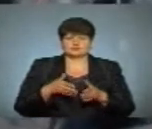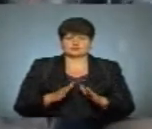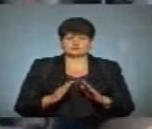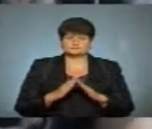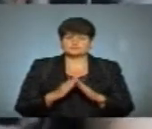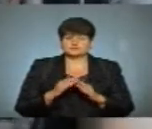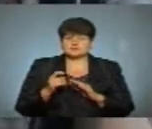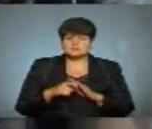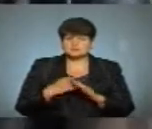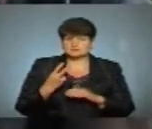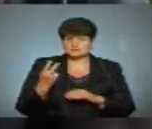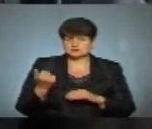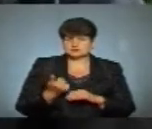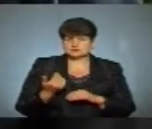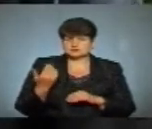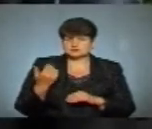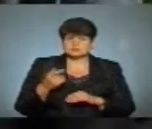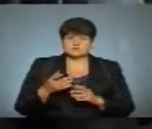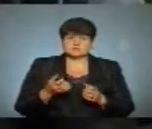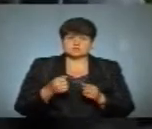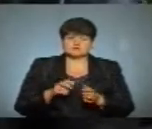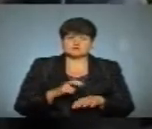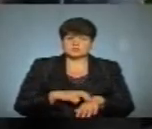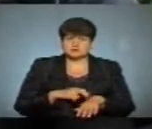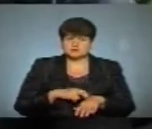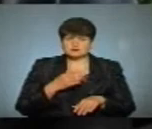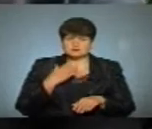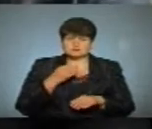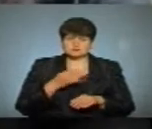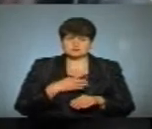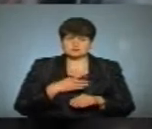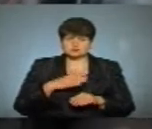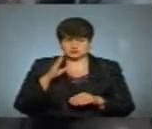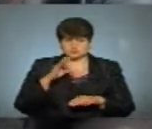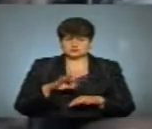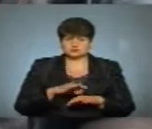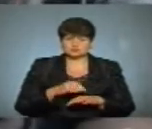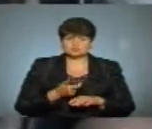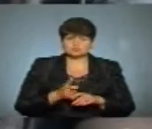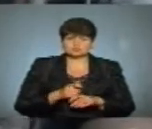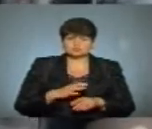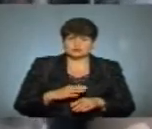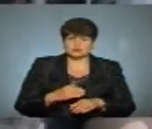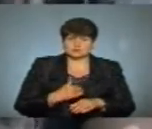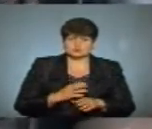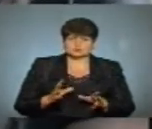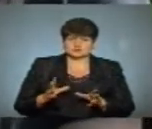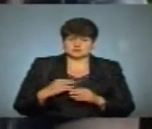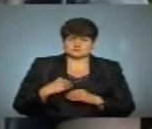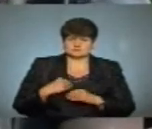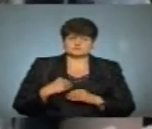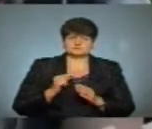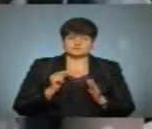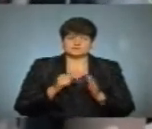Дізналась десь приблизно два тижні назад на прийомі у лікаря, коли сказала, що чоловік дуже чекає і хоче знову таки потрапити